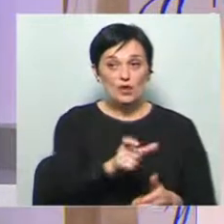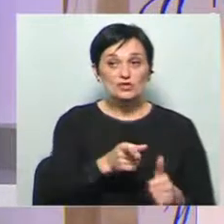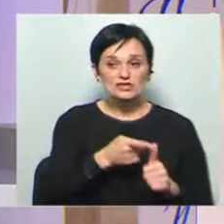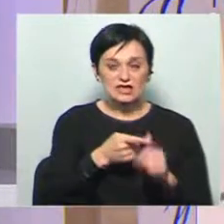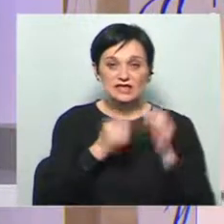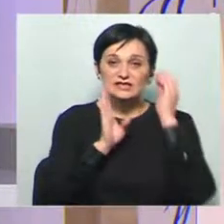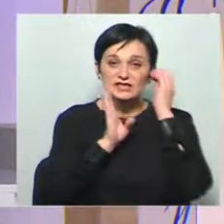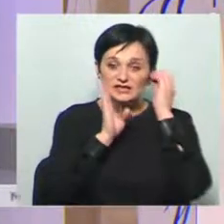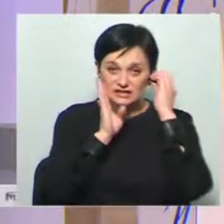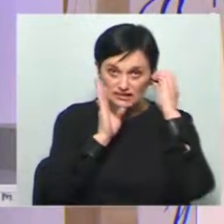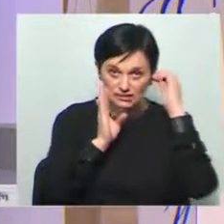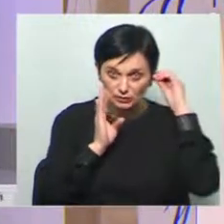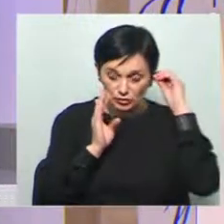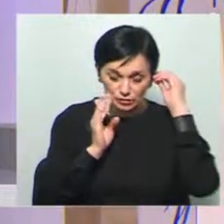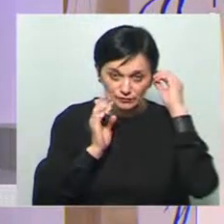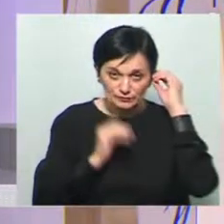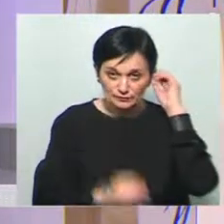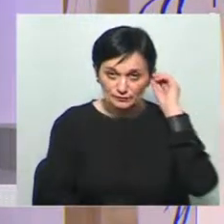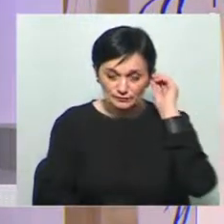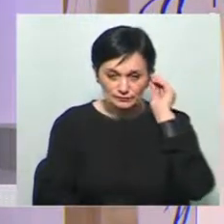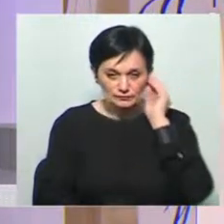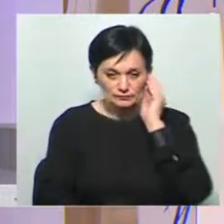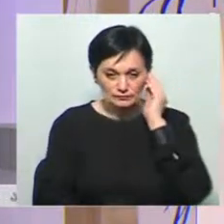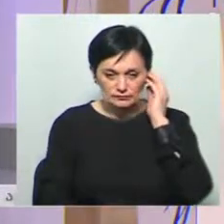სახელით. გილამშვიდობისა, გისმენთ?